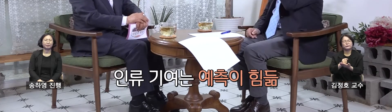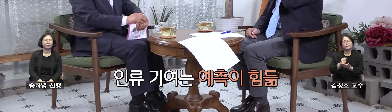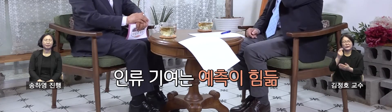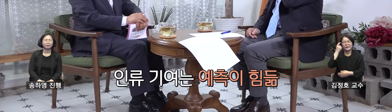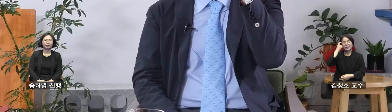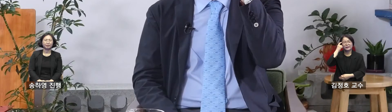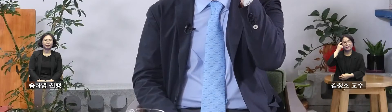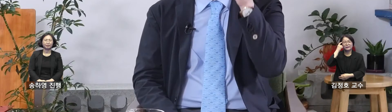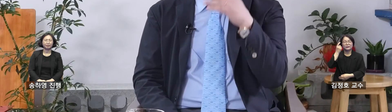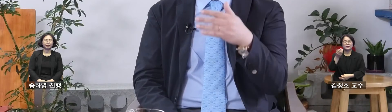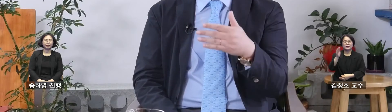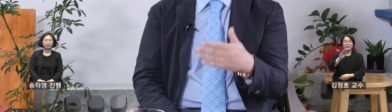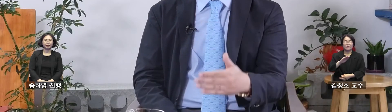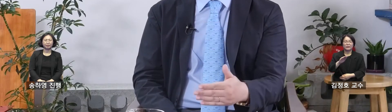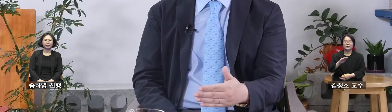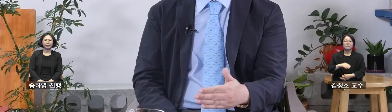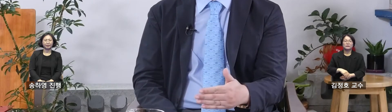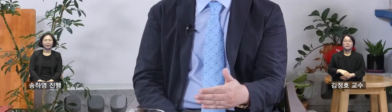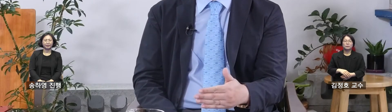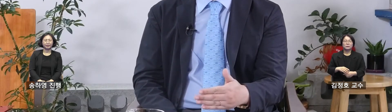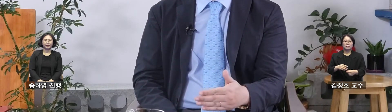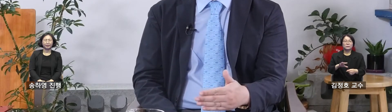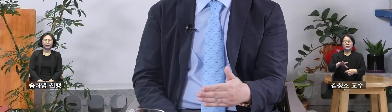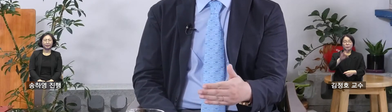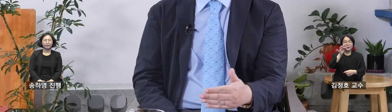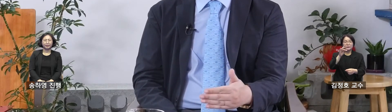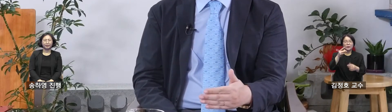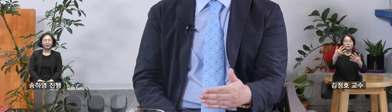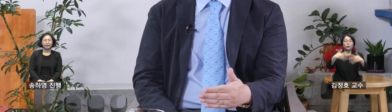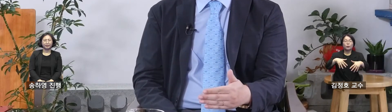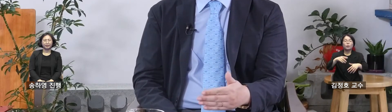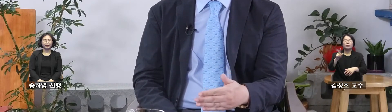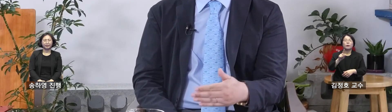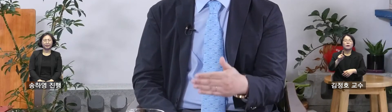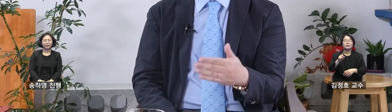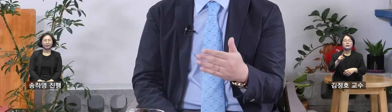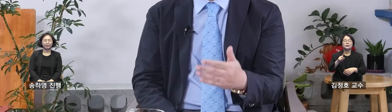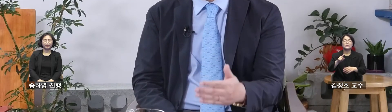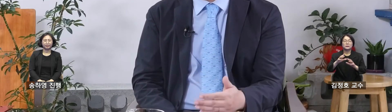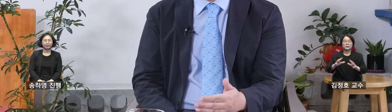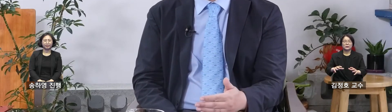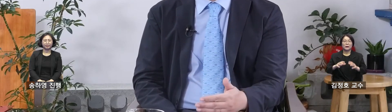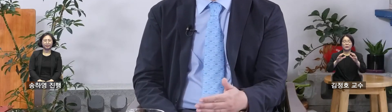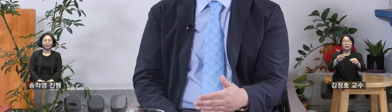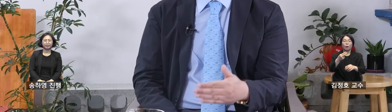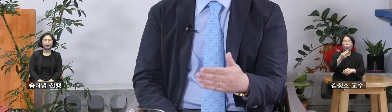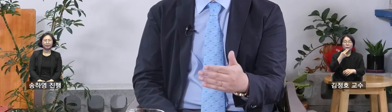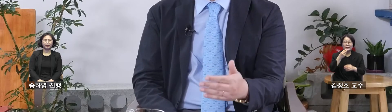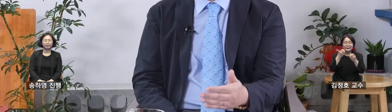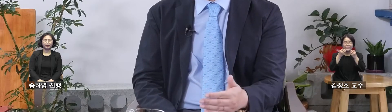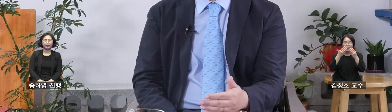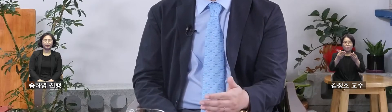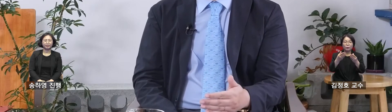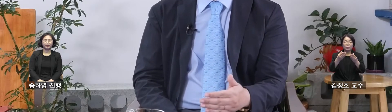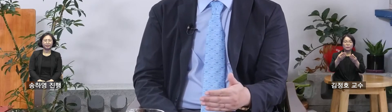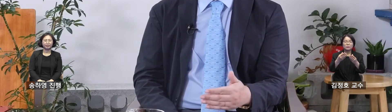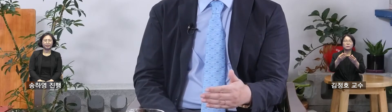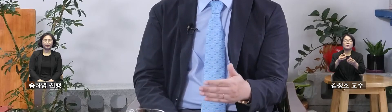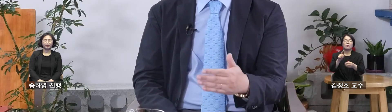하고요. 근데 그것보다 먼저 선결 조건이 세상에서 없는 새로운 현상이든